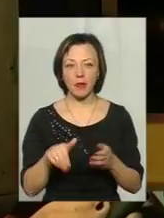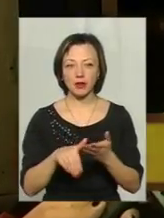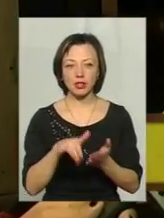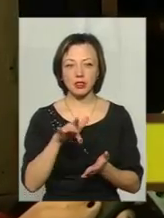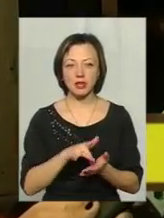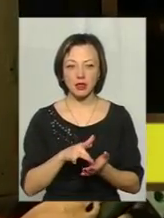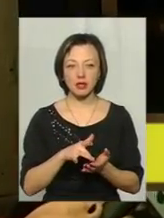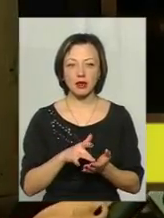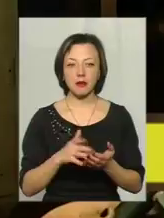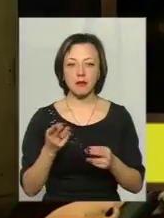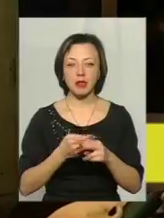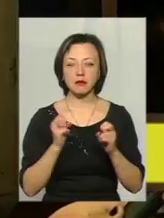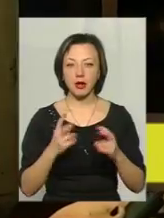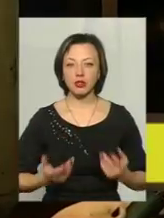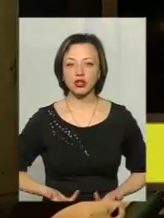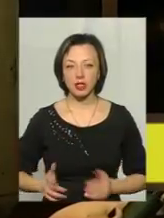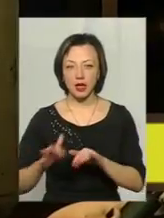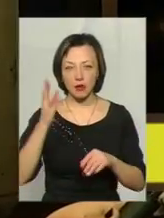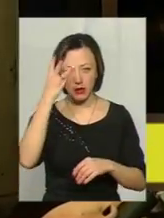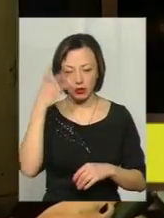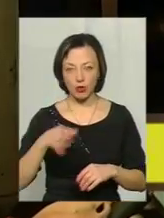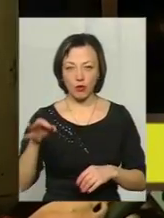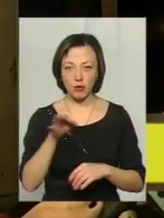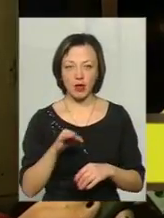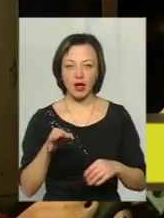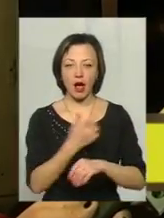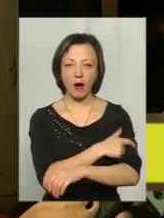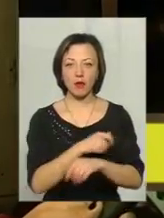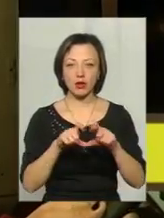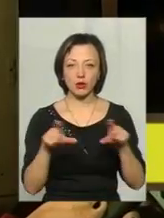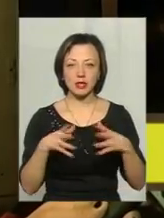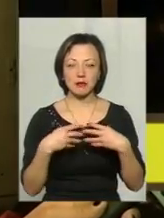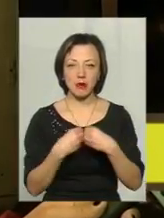Хмельницької області, і також амбулаторія сімейної медицини